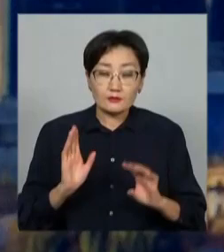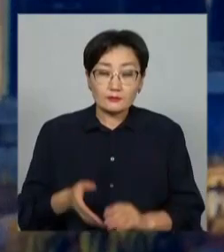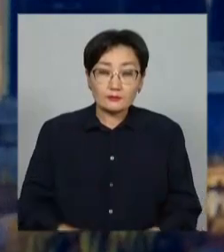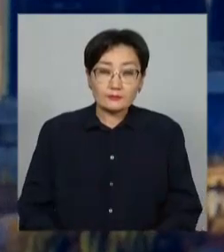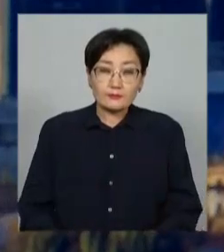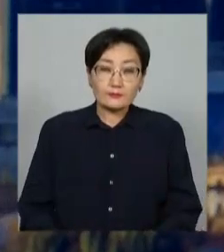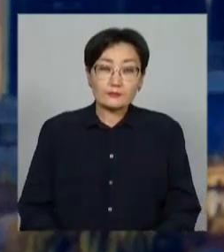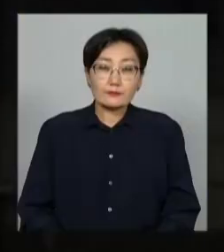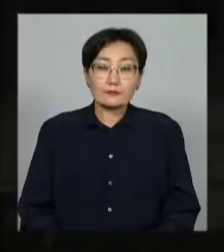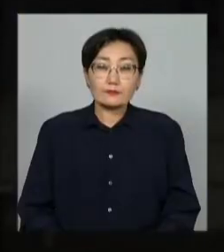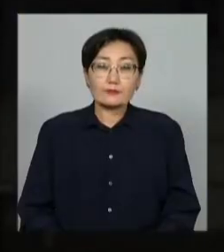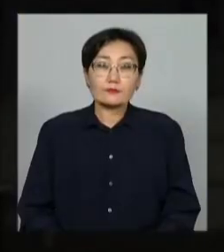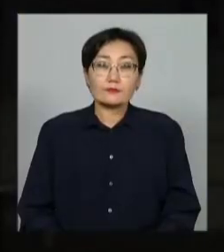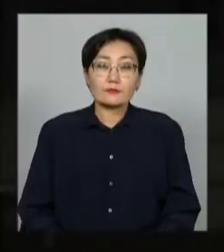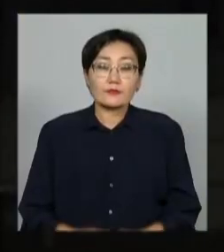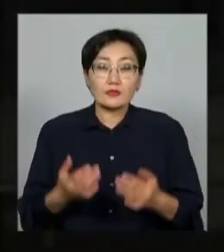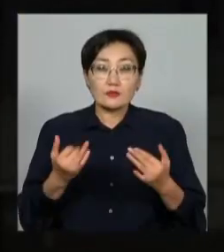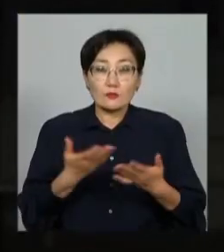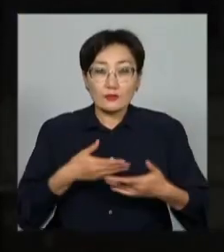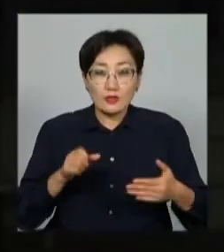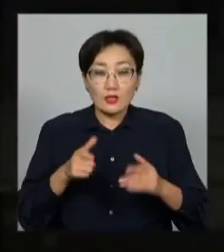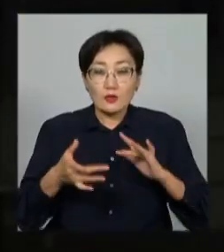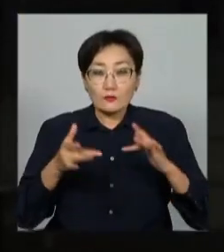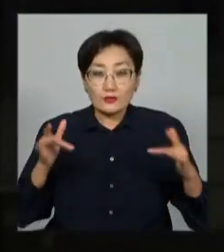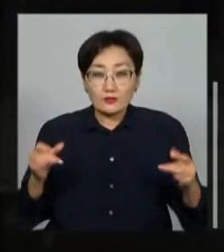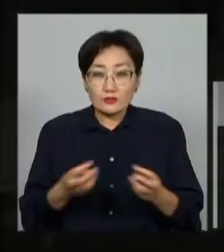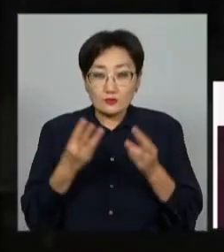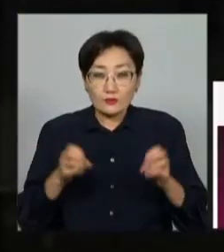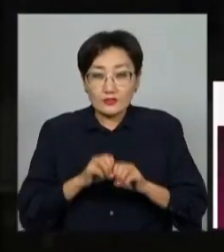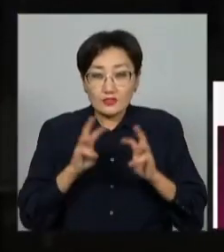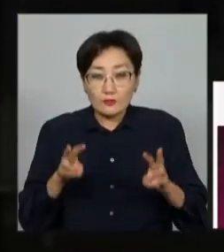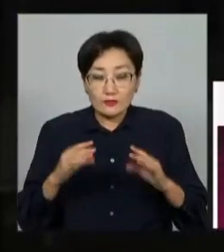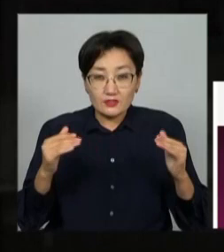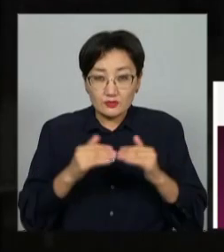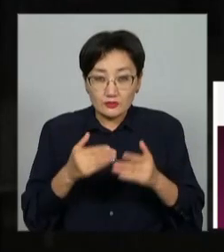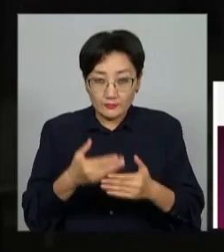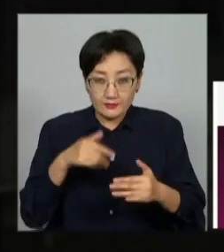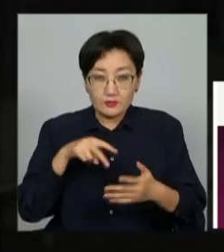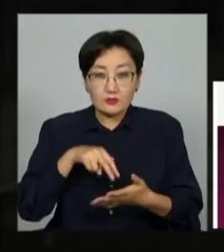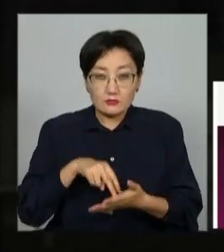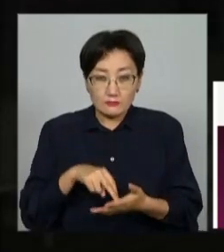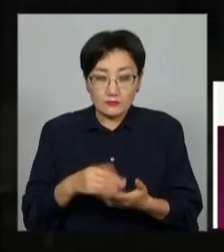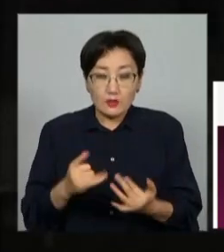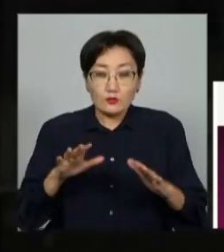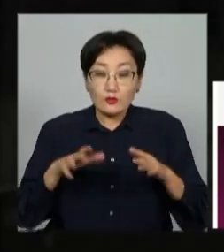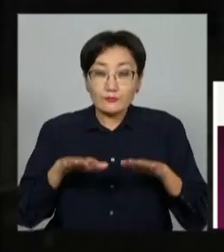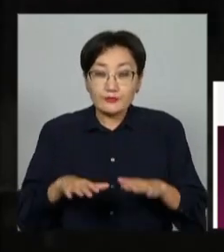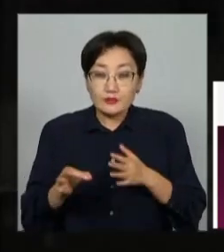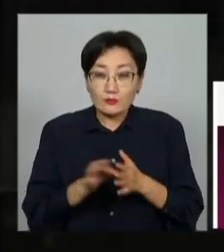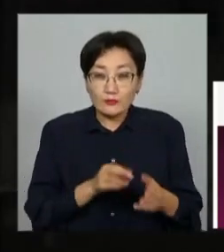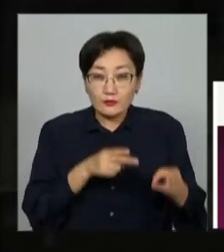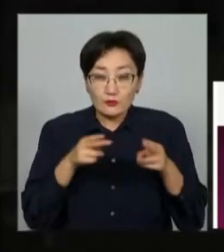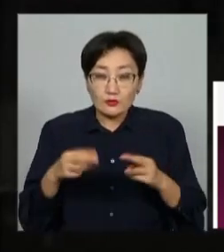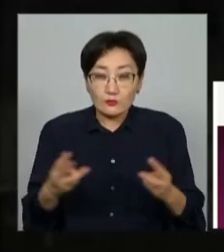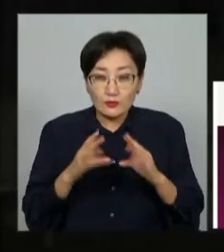репортажы. Дәл қазір біз ғаламторда өртенді деп тараған нысанның алдында тұрмыз. Оқиға орнына дереу жеткен